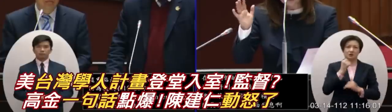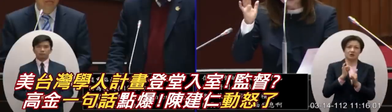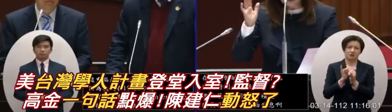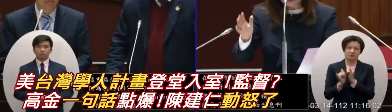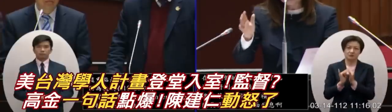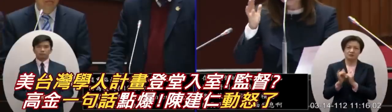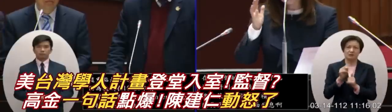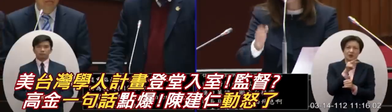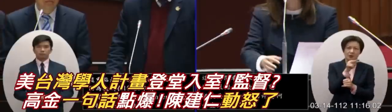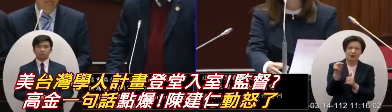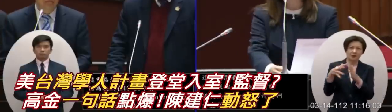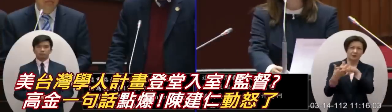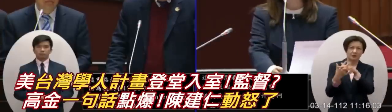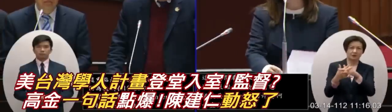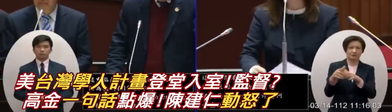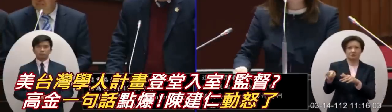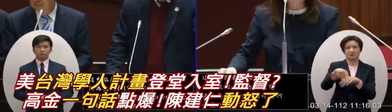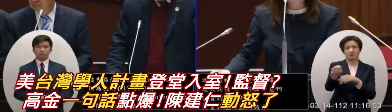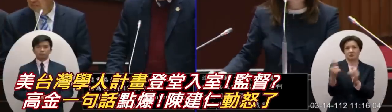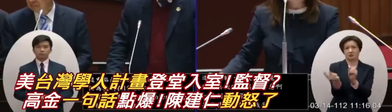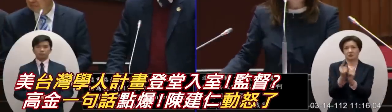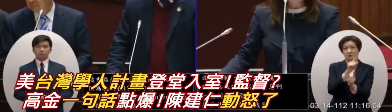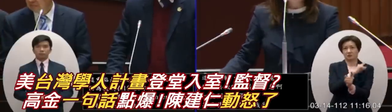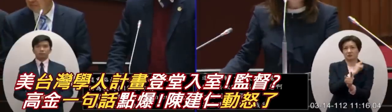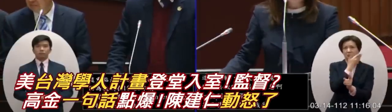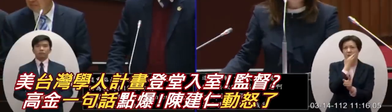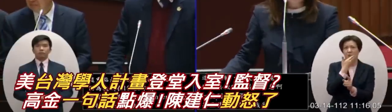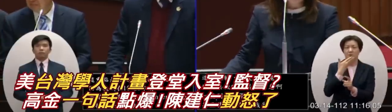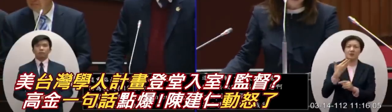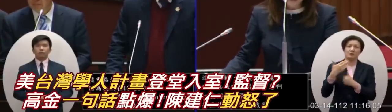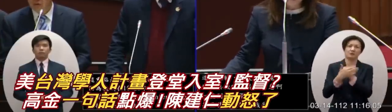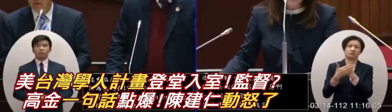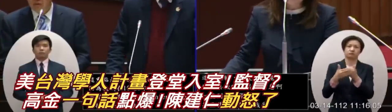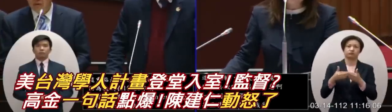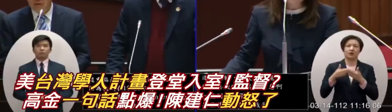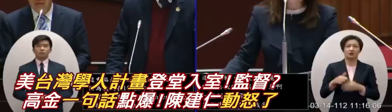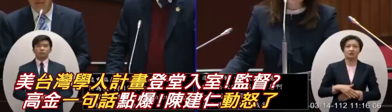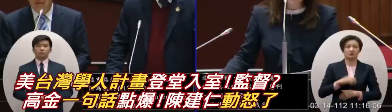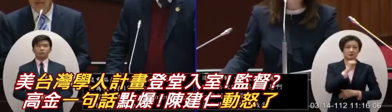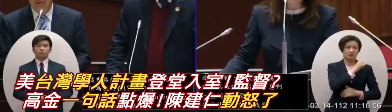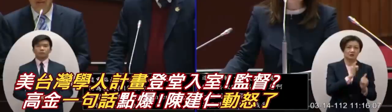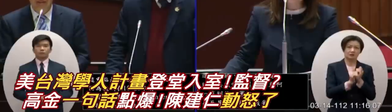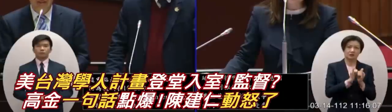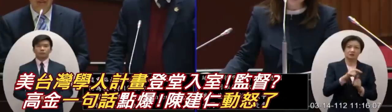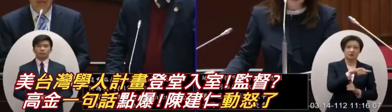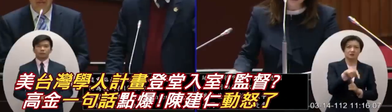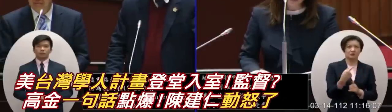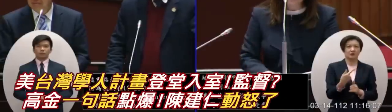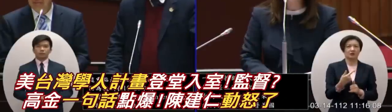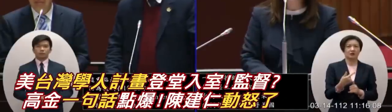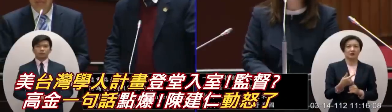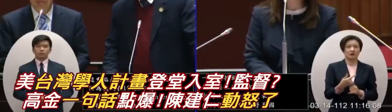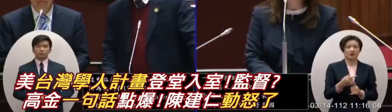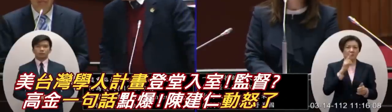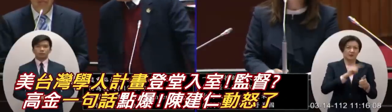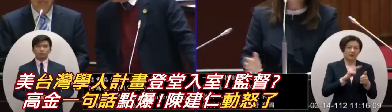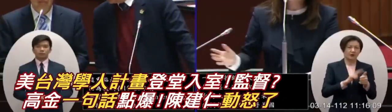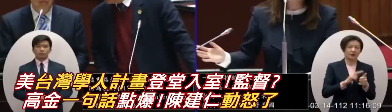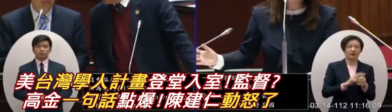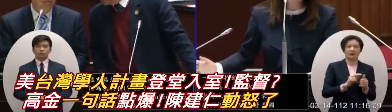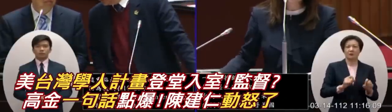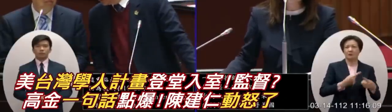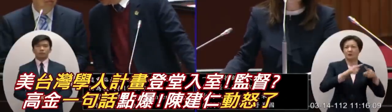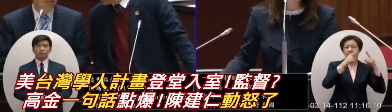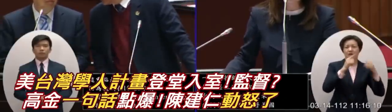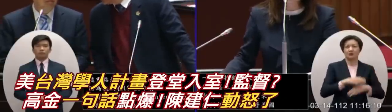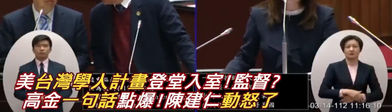美国对着他自己的国家利益，把台湾老百姓整得实在是鸡犬不宁。大家